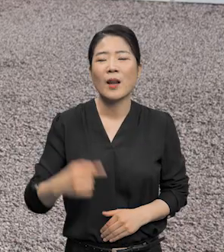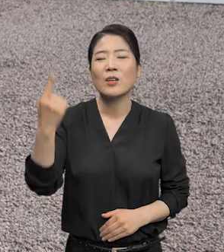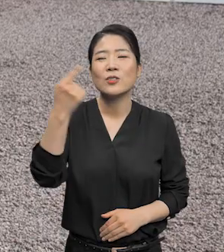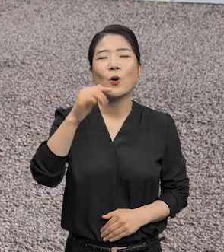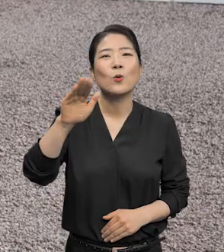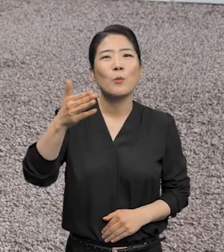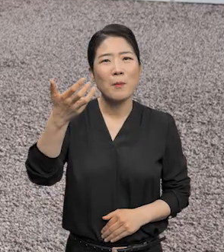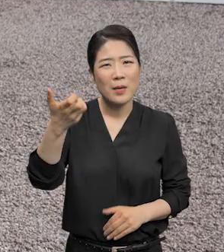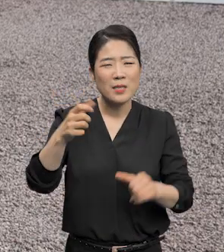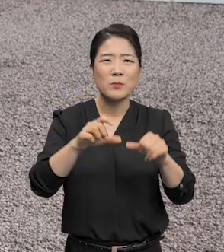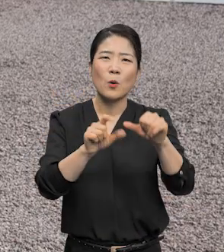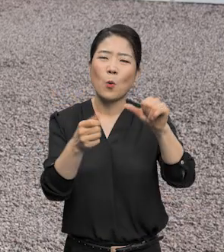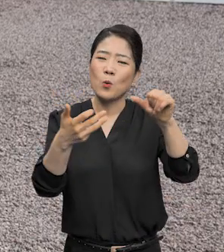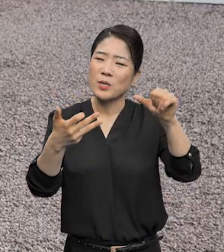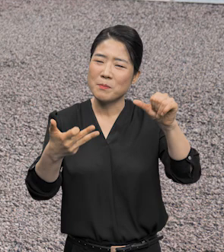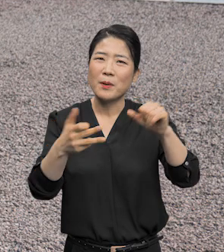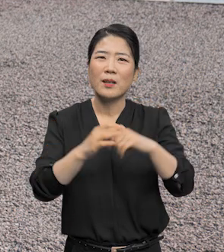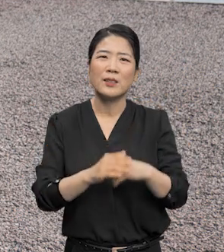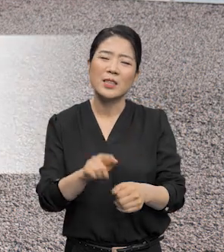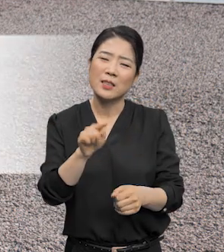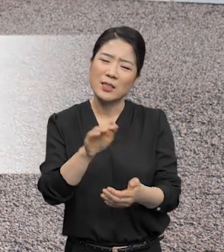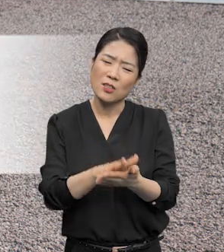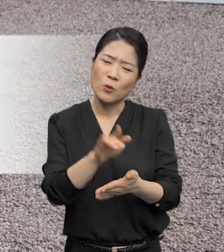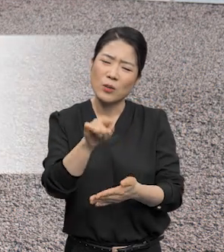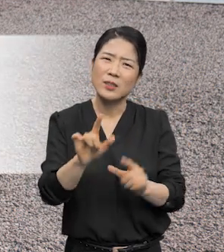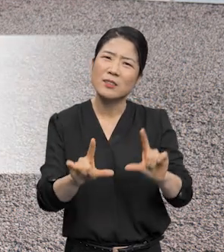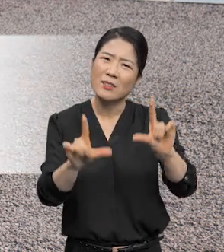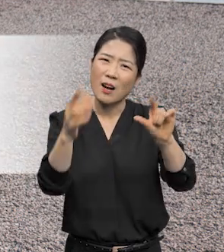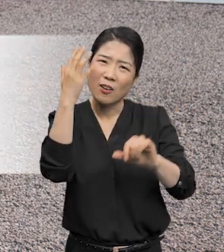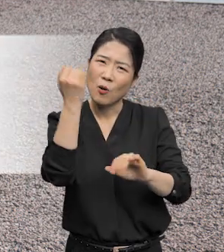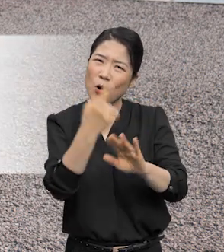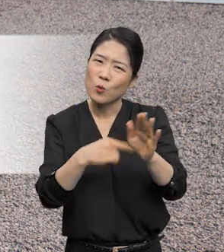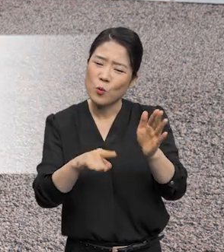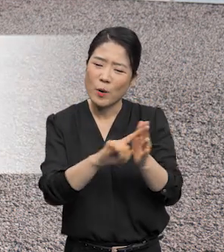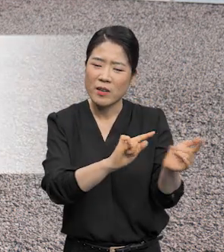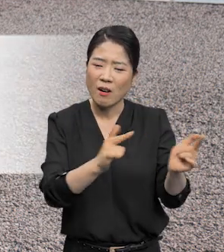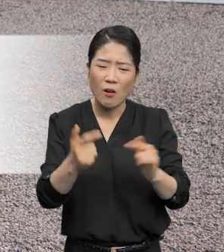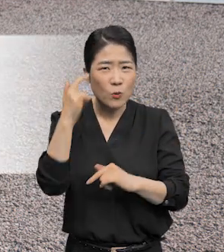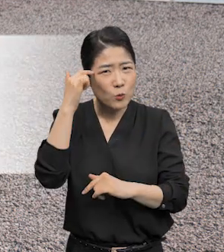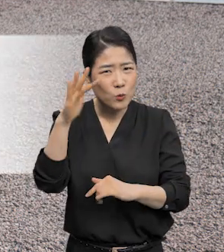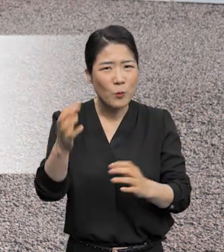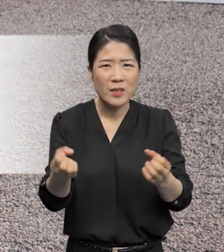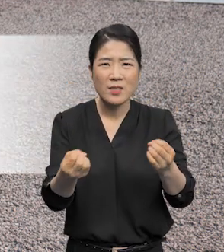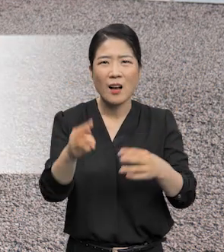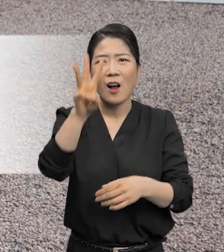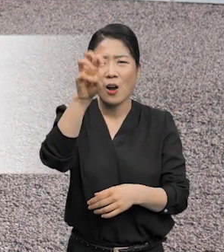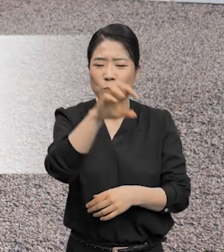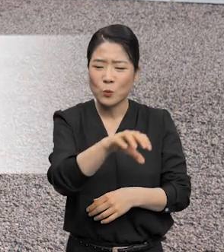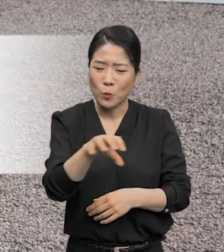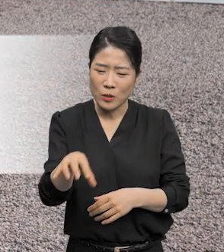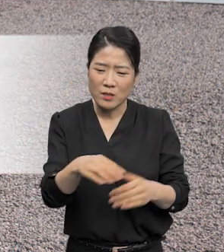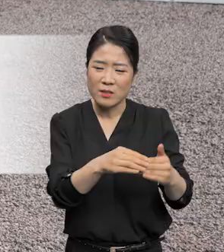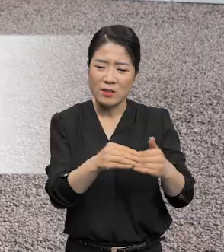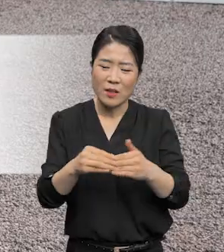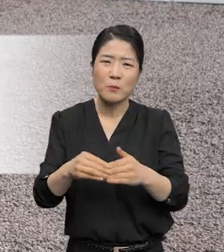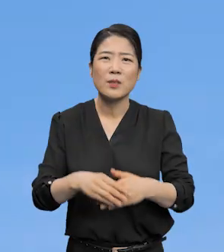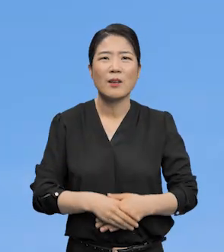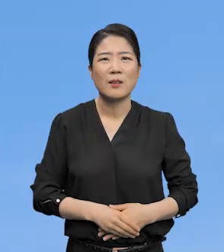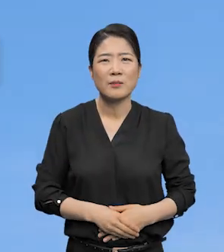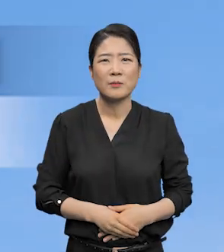1980년 5월 18일 뜨거웠던 그날을 기억하기 위한 여러 추모 행사가 광주 곳곳에서